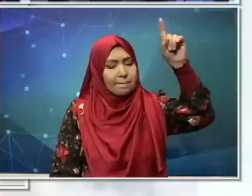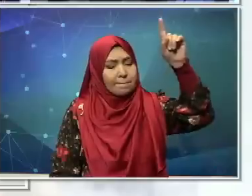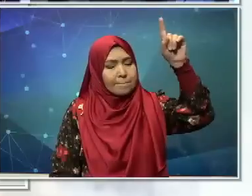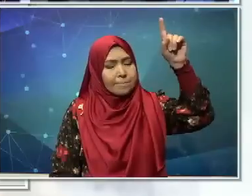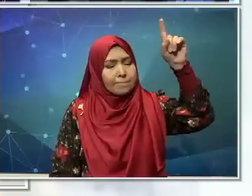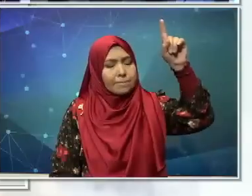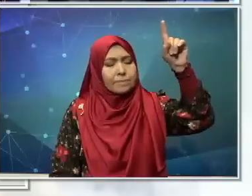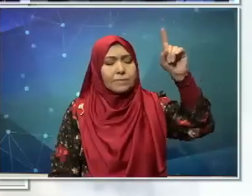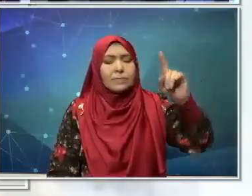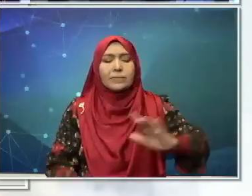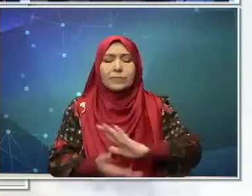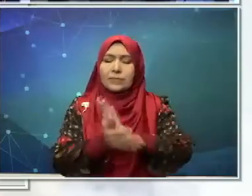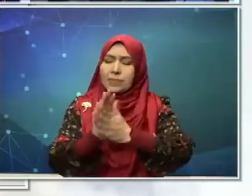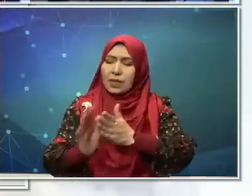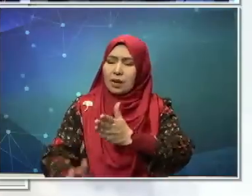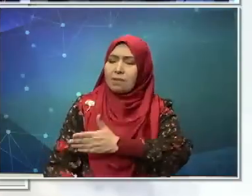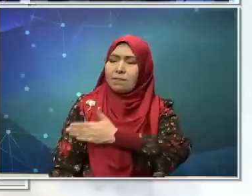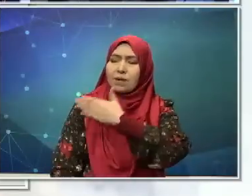di